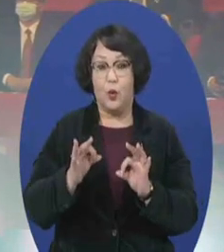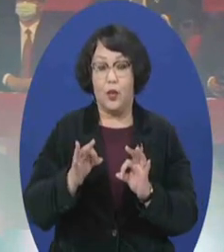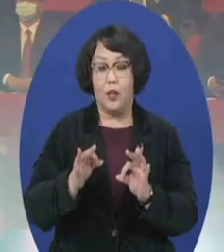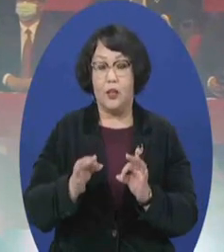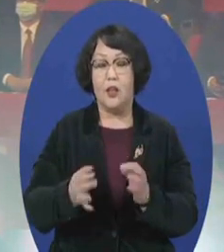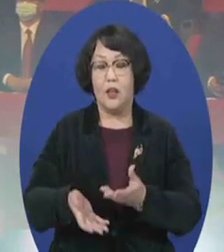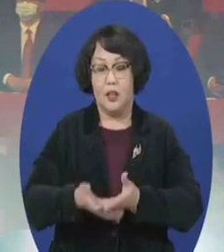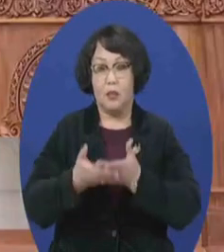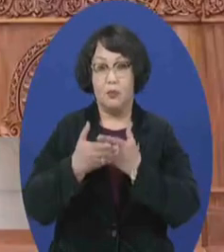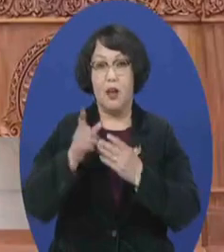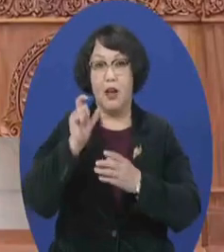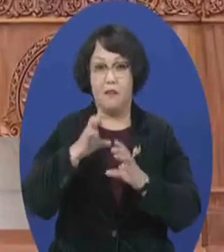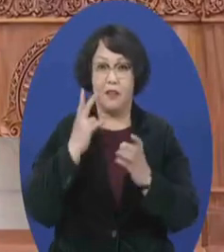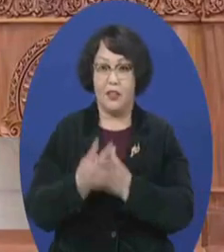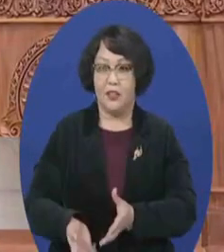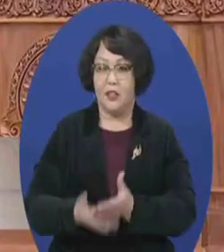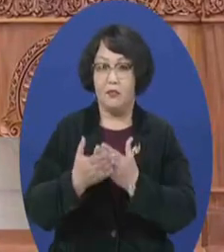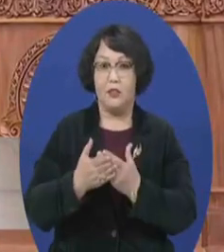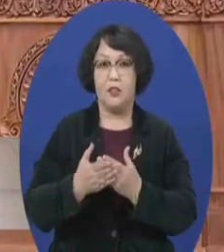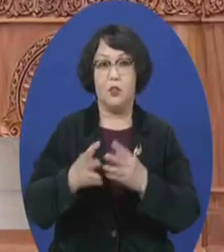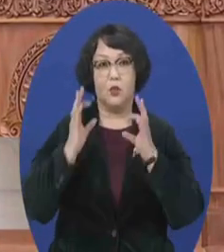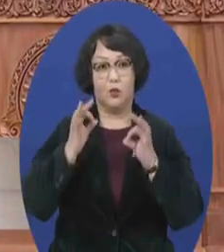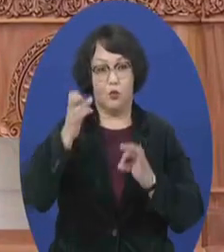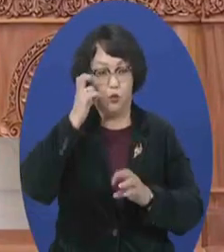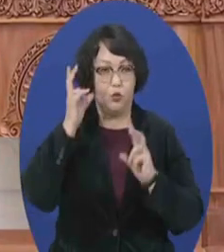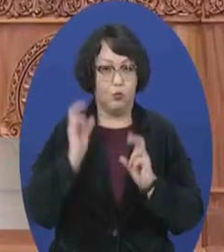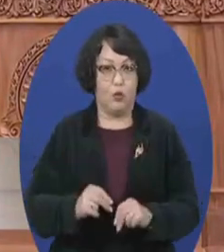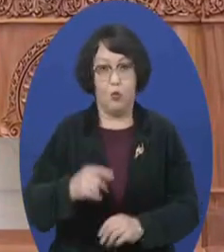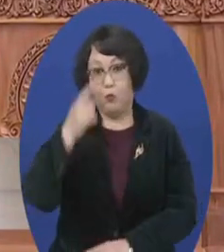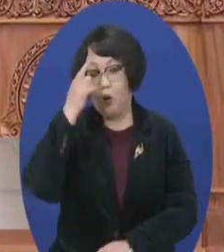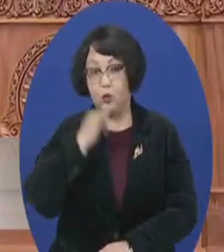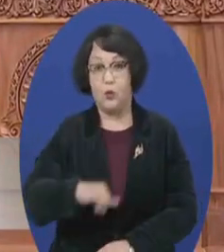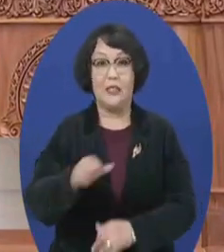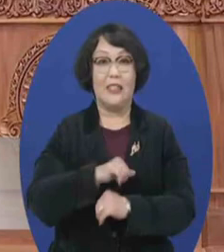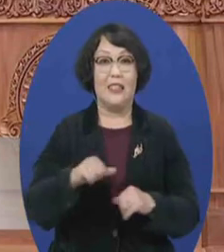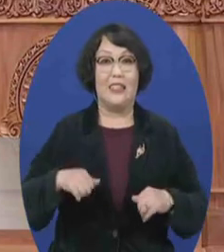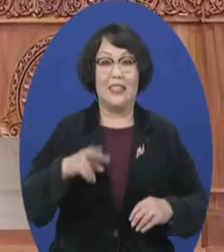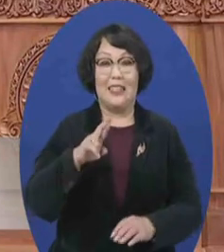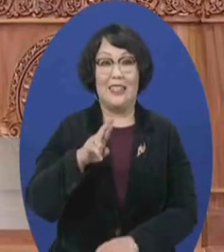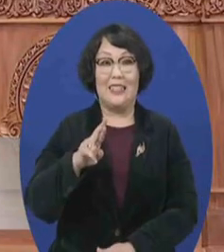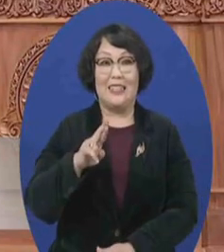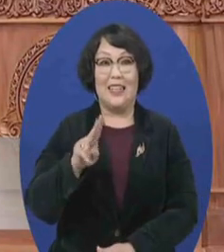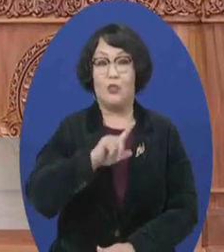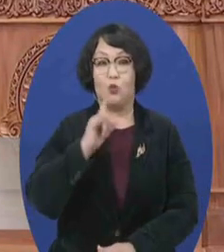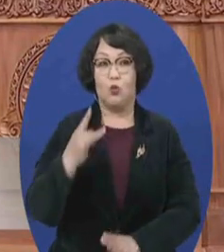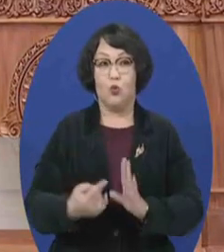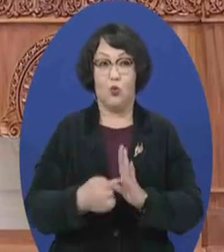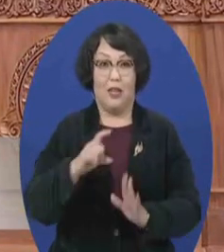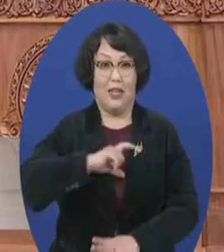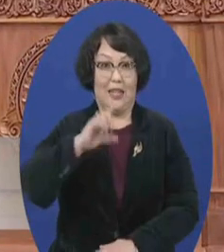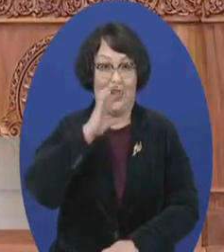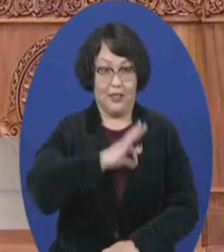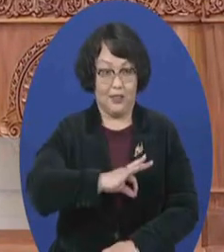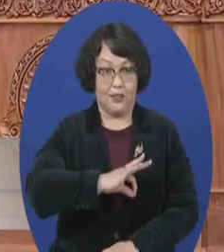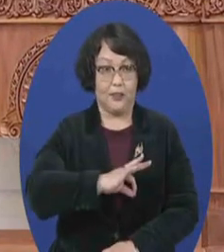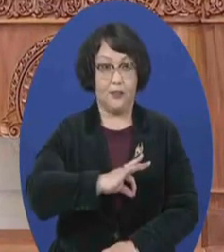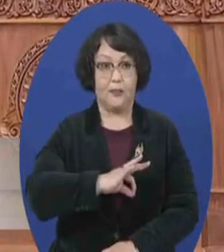дэмжсэн төрийн тэргүүн байх болно. Харин монголын ард түмний язгуур их ашиг